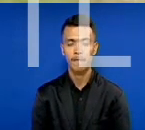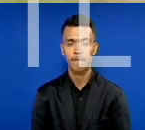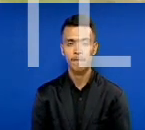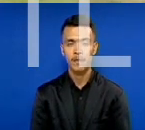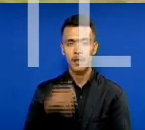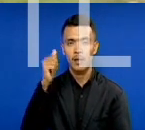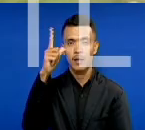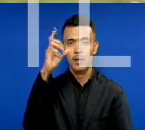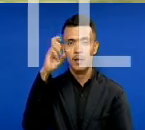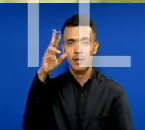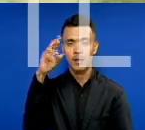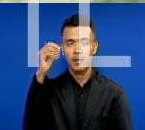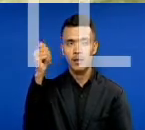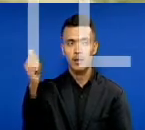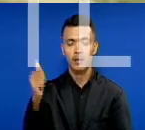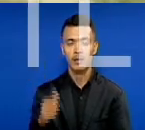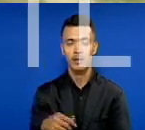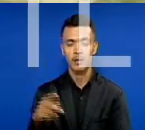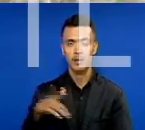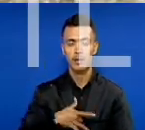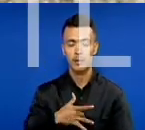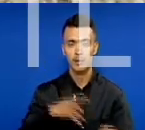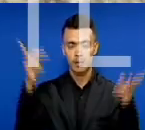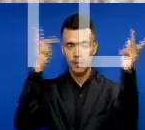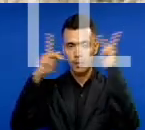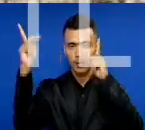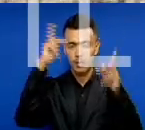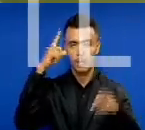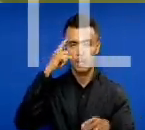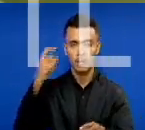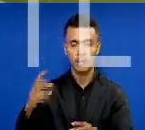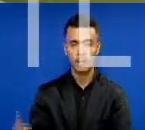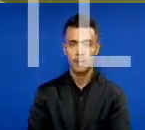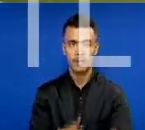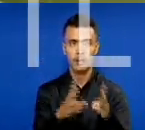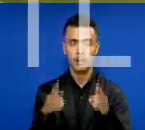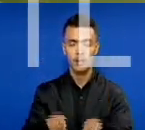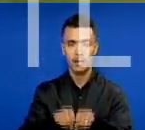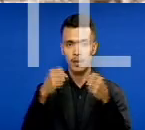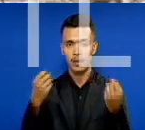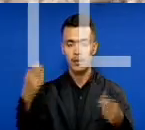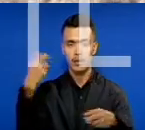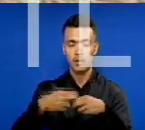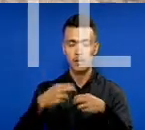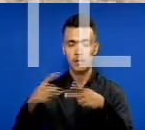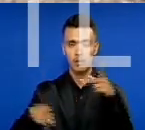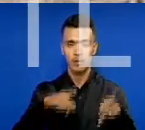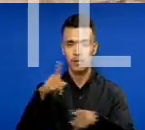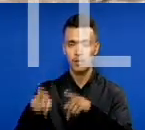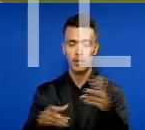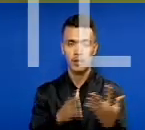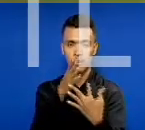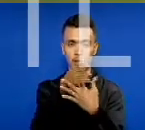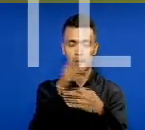Habitante Alessandre Aparecio sente preocupa tamba estrada iha suku afaloikai kondisão at hodi dificulta comunidade sira se